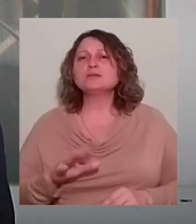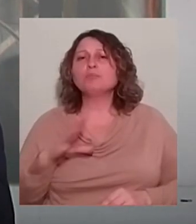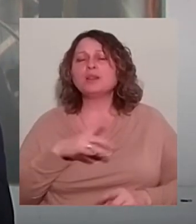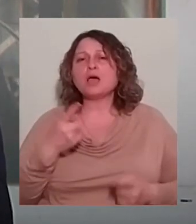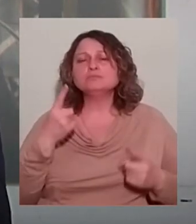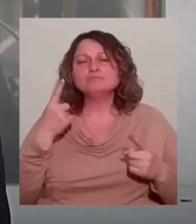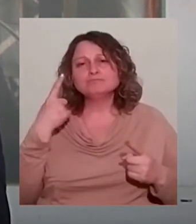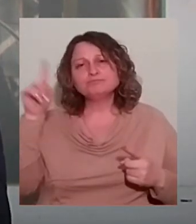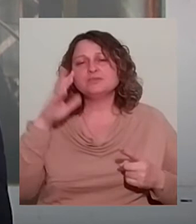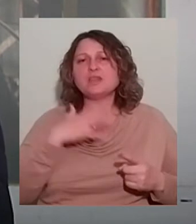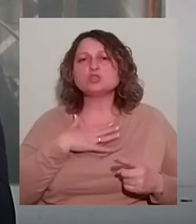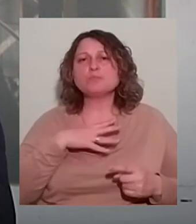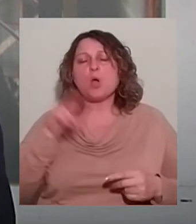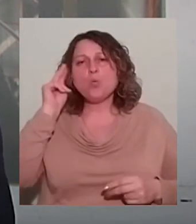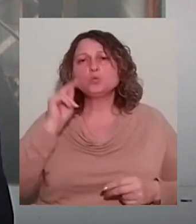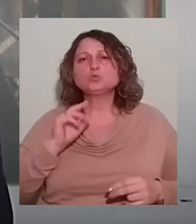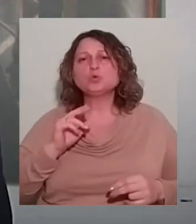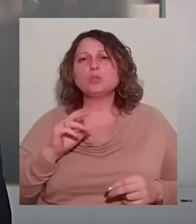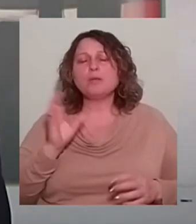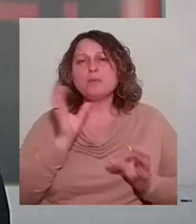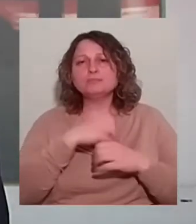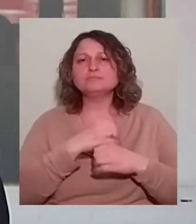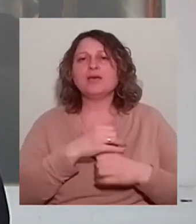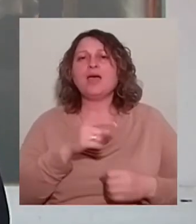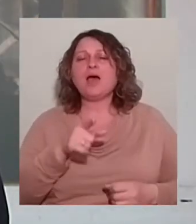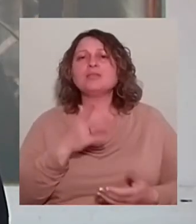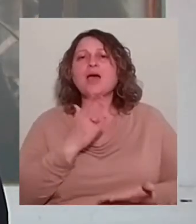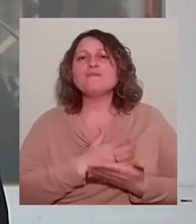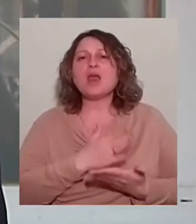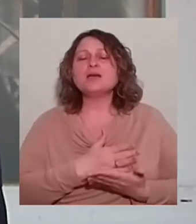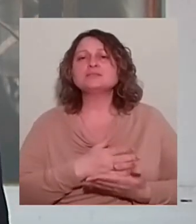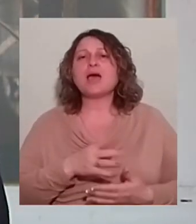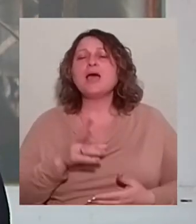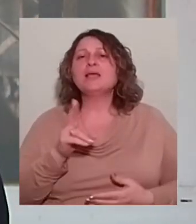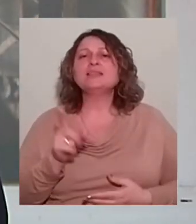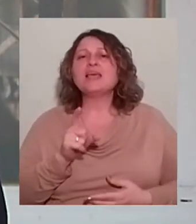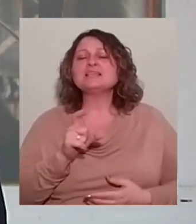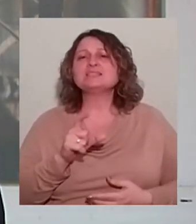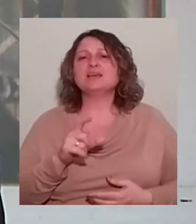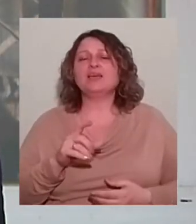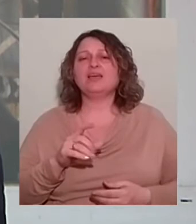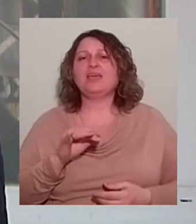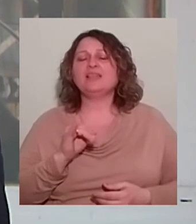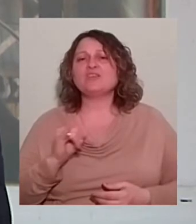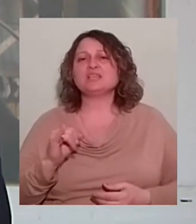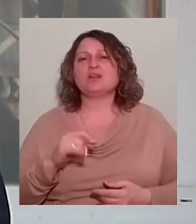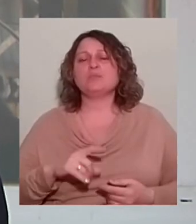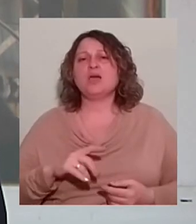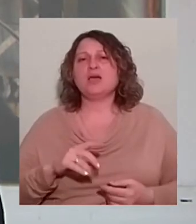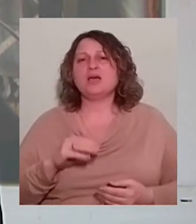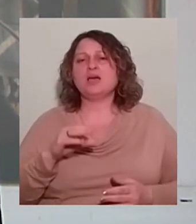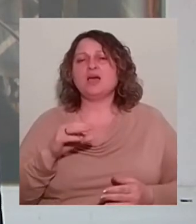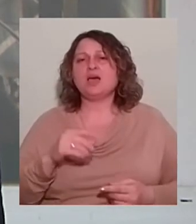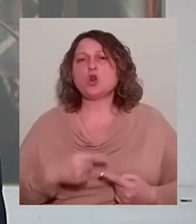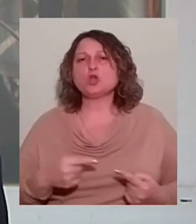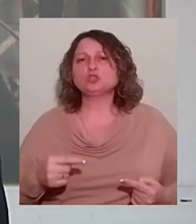2014 році. Вона є універсальним професіональним дезінфікуючим средством. Название її Вернидор плюс. Чим вона хороша? Тим, що